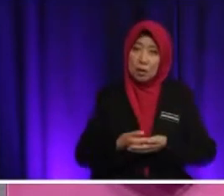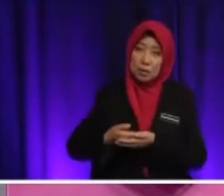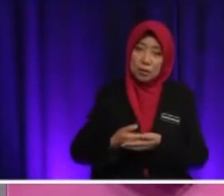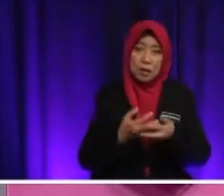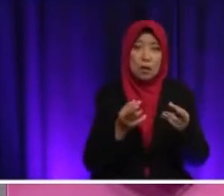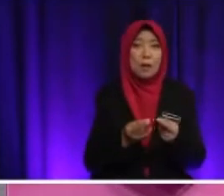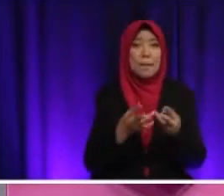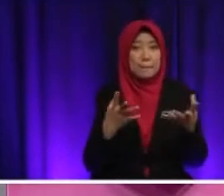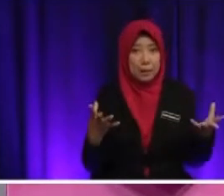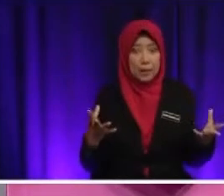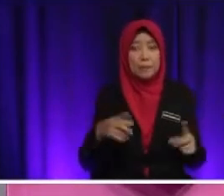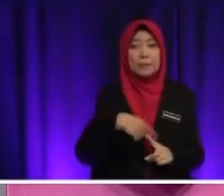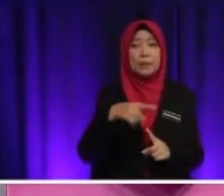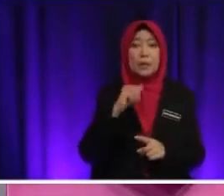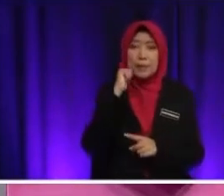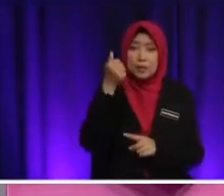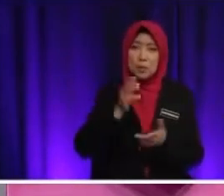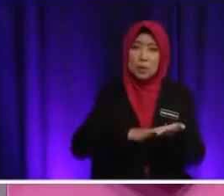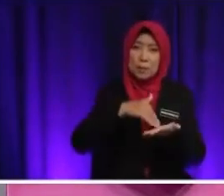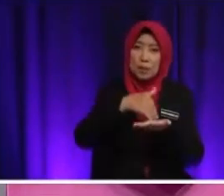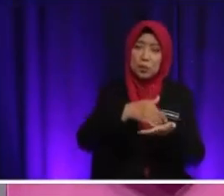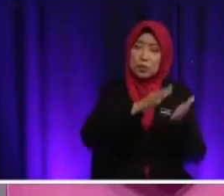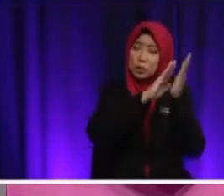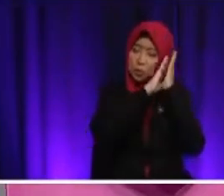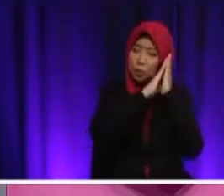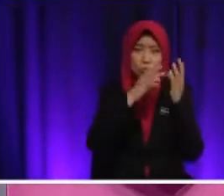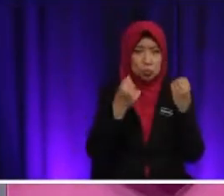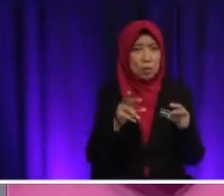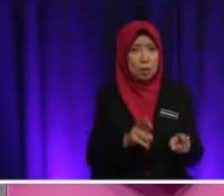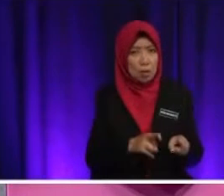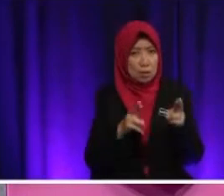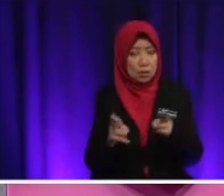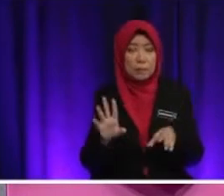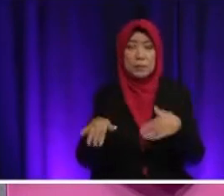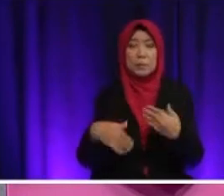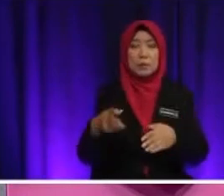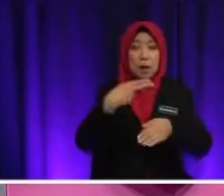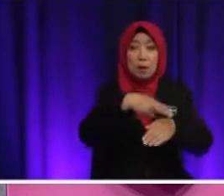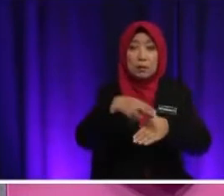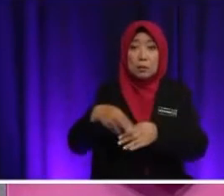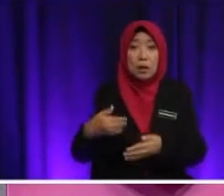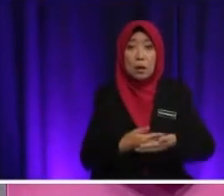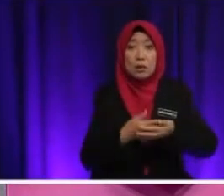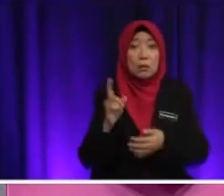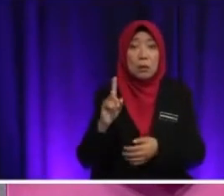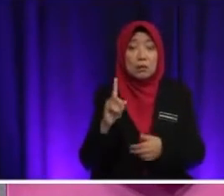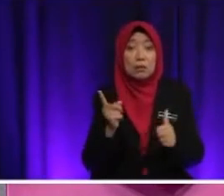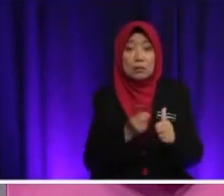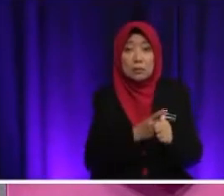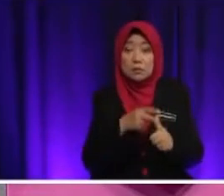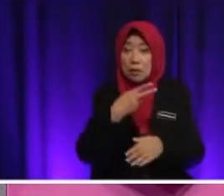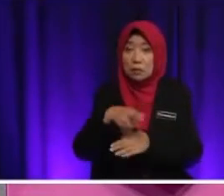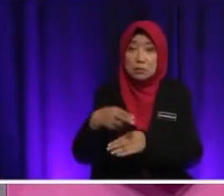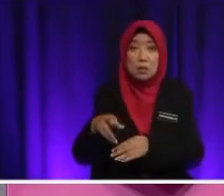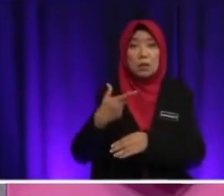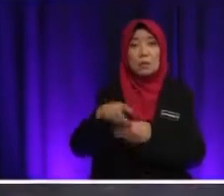Ramai. Bila kita nak esok nak bangun tidur tu, kita dah plan dah. Yeah. Macam mana nak hantar anak yang mana dulu pergi sekolah. Ya? Macam mana